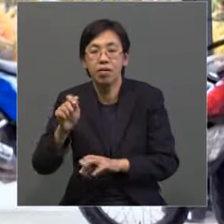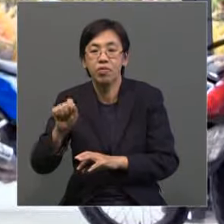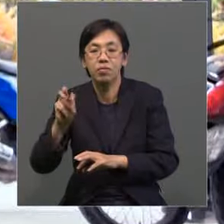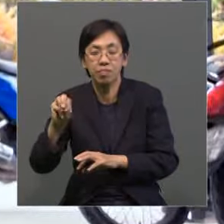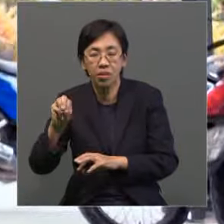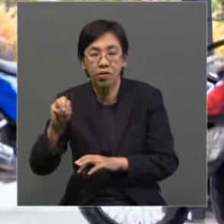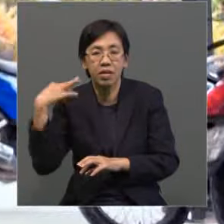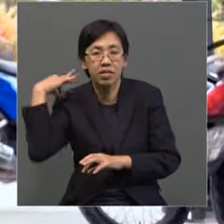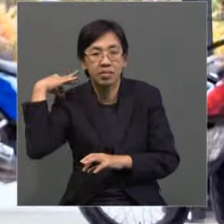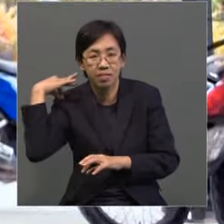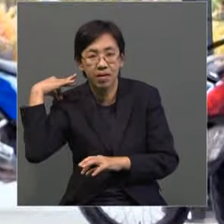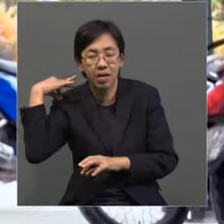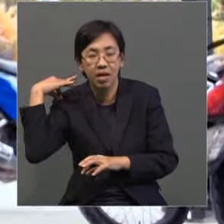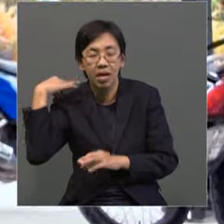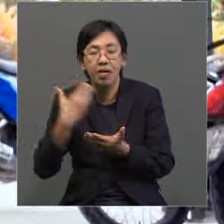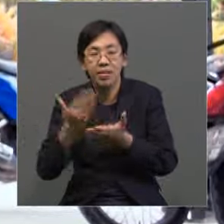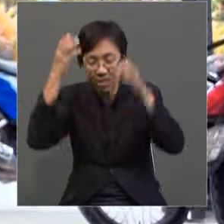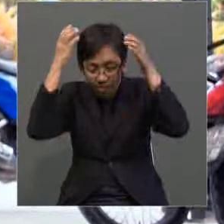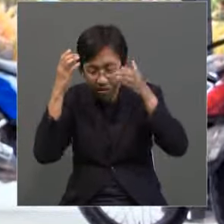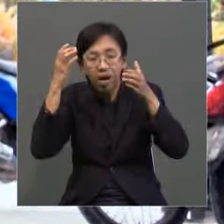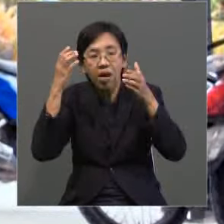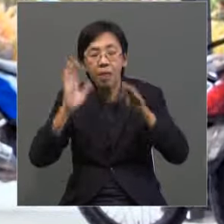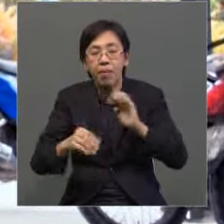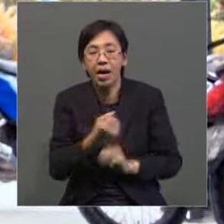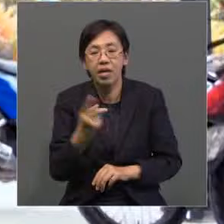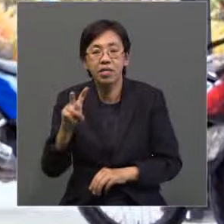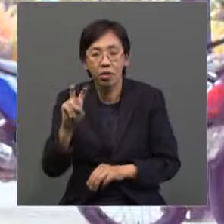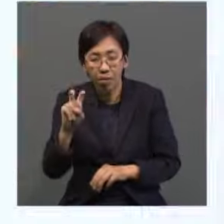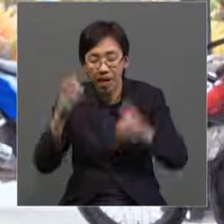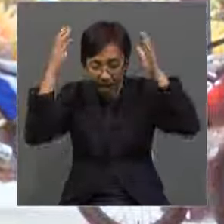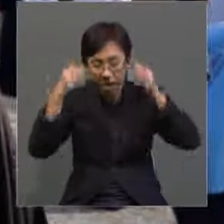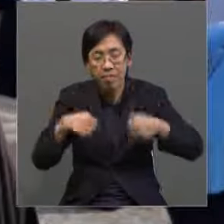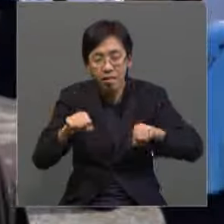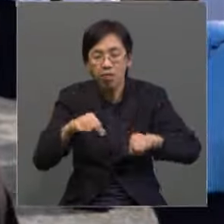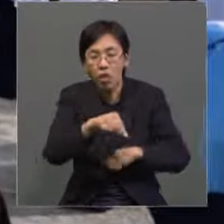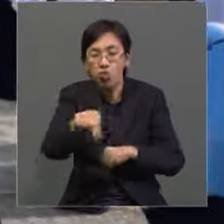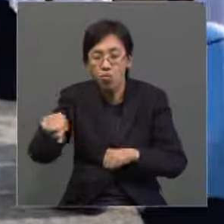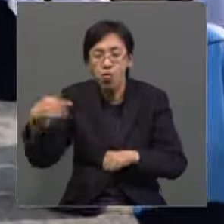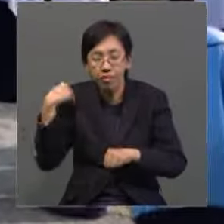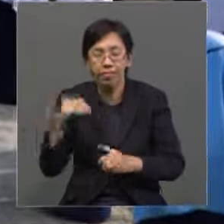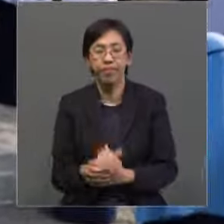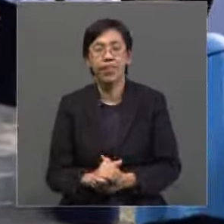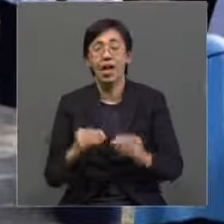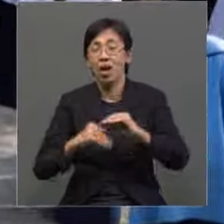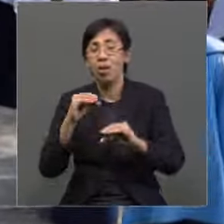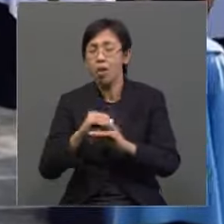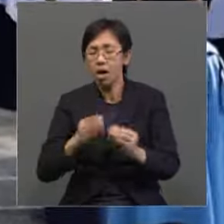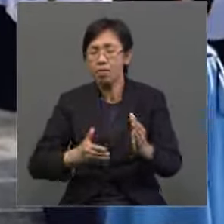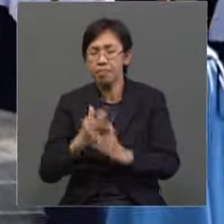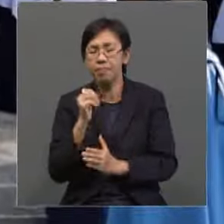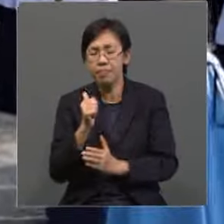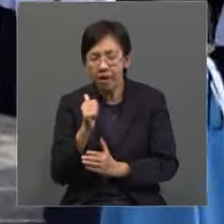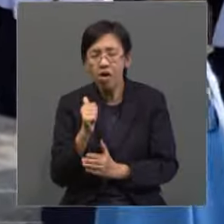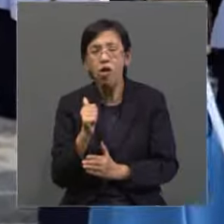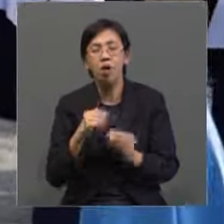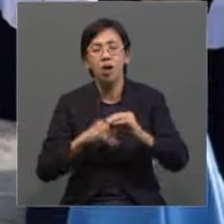นนี้อสมของเราก็ได้สั่งซื้อเพิ่มประมาณสัก200ใบนะครับแล้วก็เราใช้อยู ่ความสำเร็จของโครงการนาเคียนต